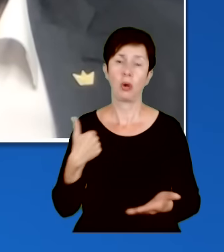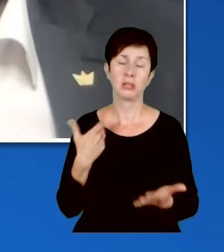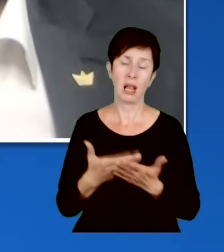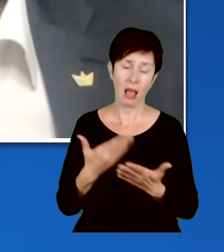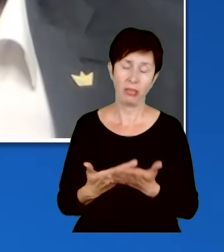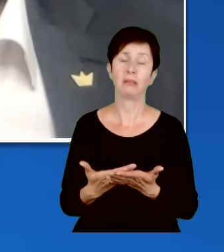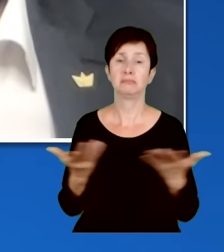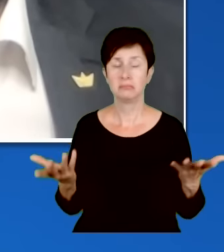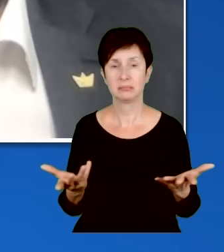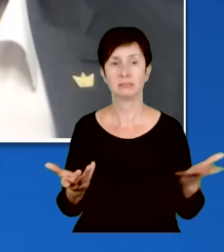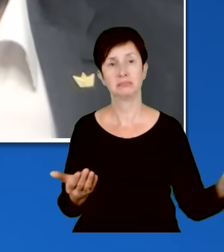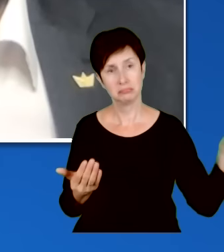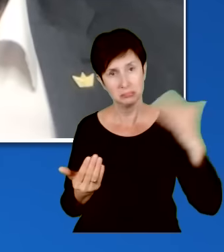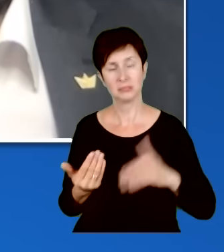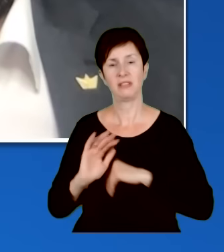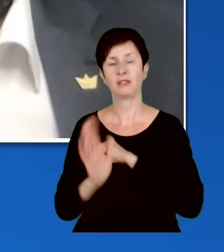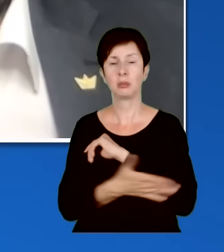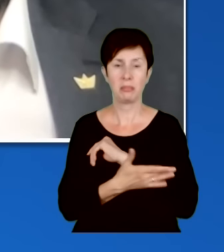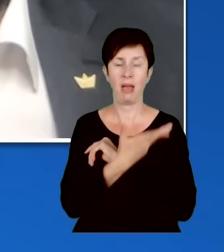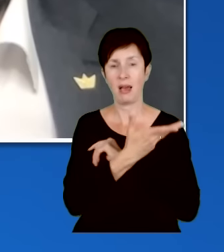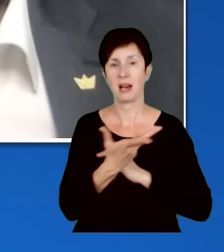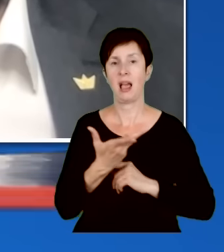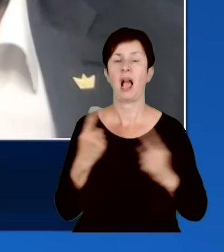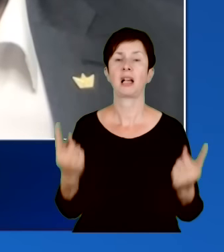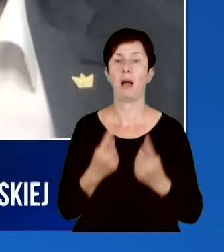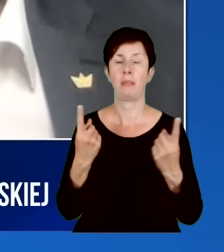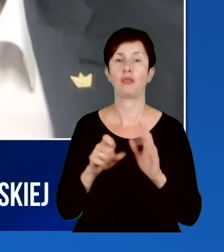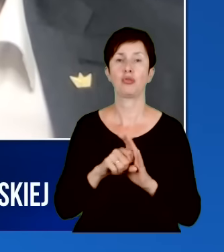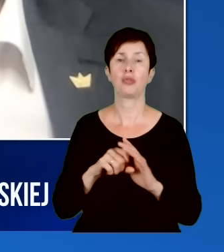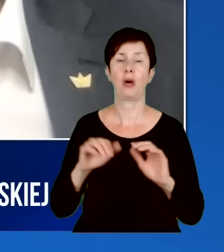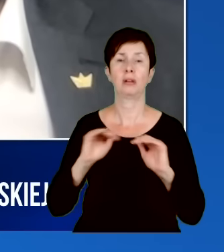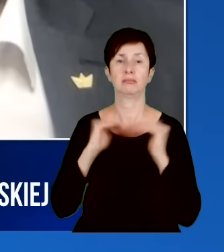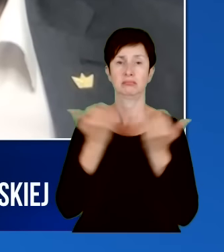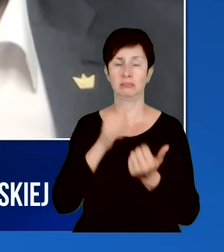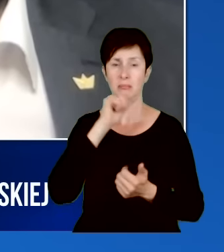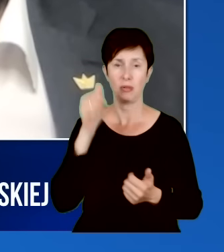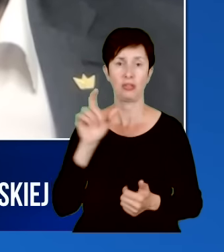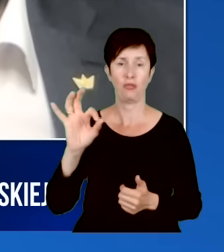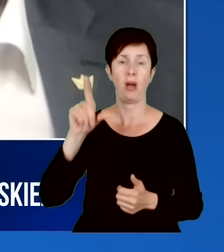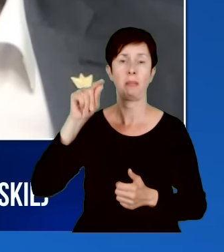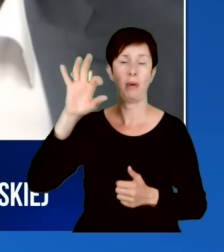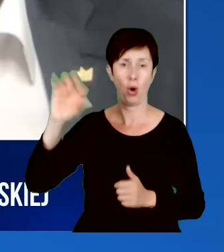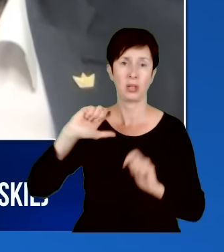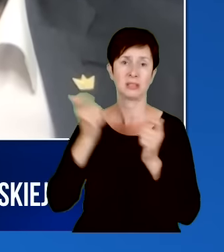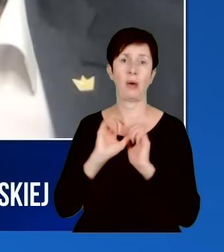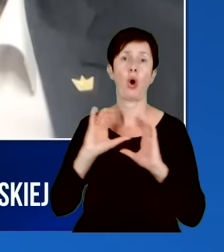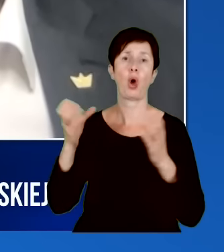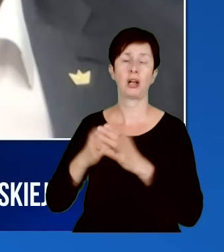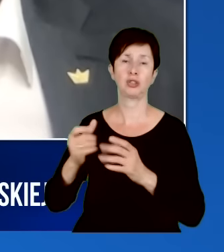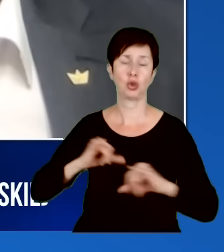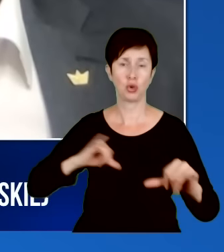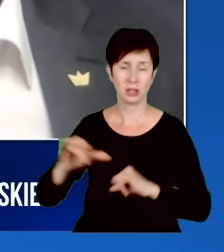strony wsparła kampani do Parlamentu Europejskiego Platformy Obywatelskiej i całej koalicji rządzącej a z drugiej